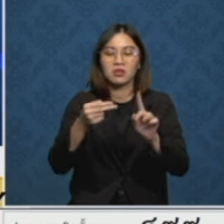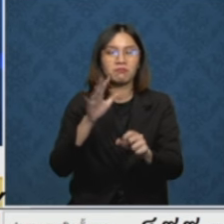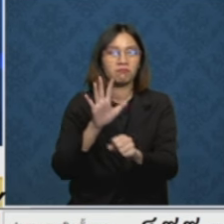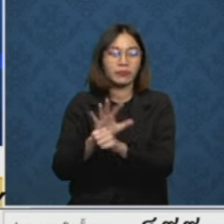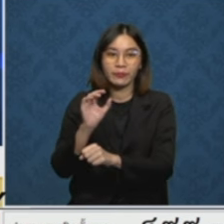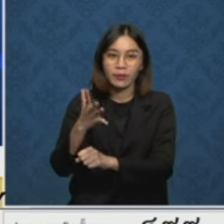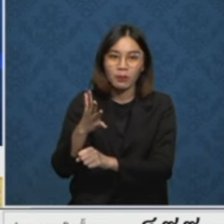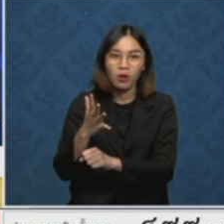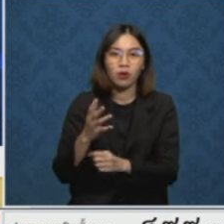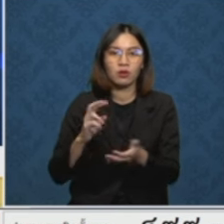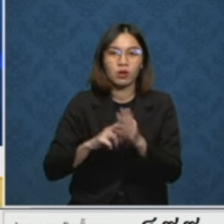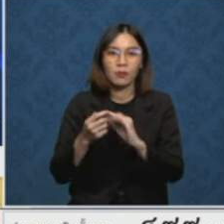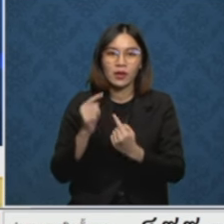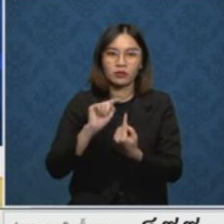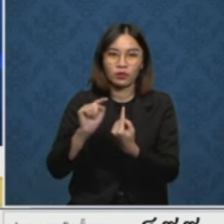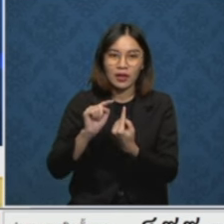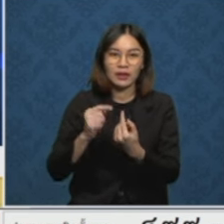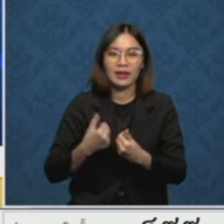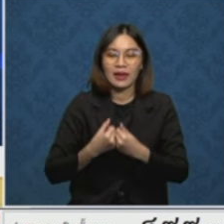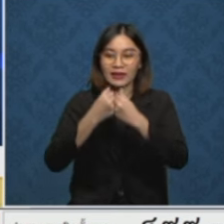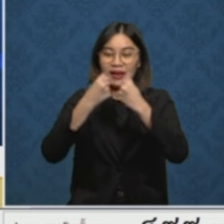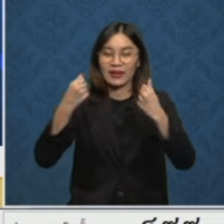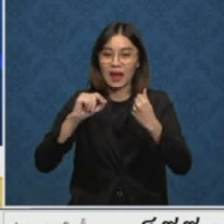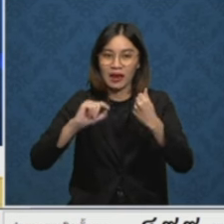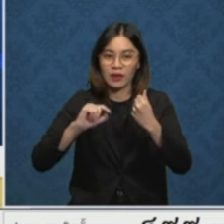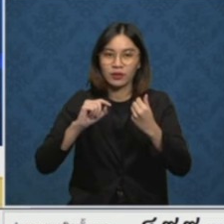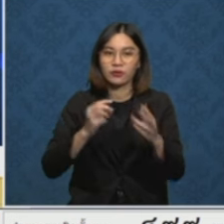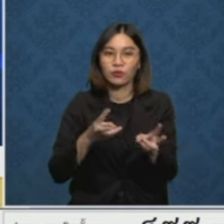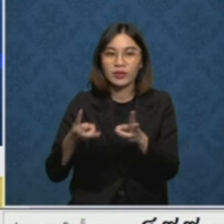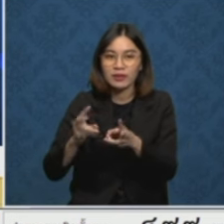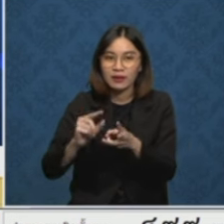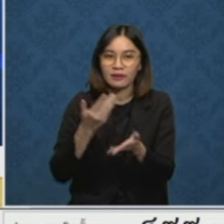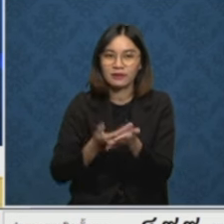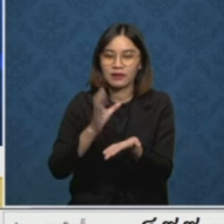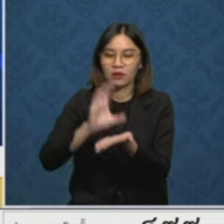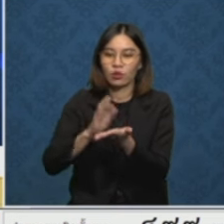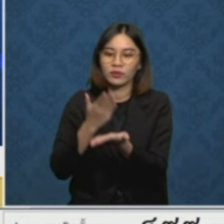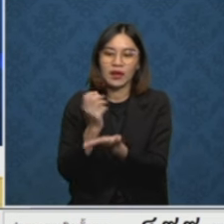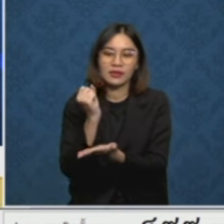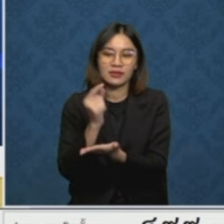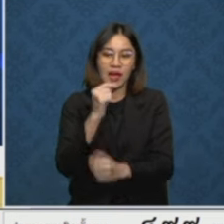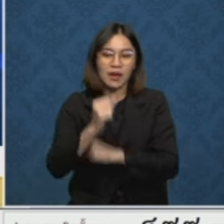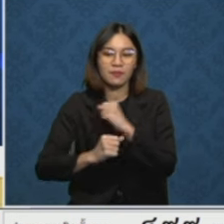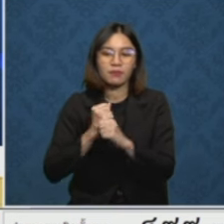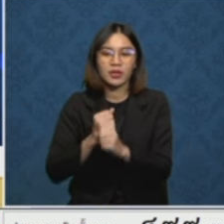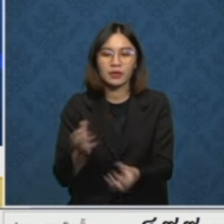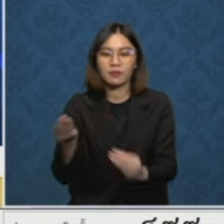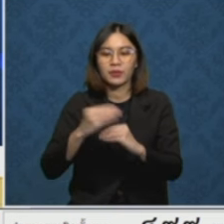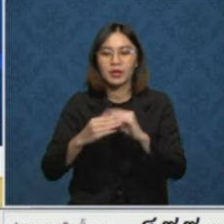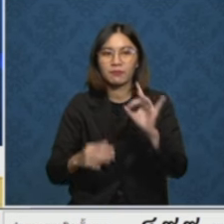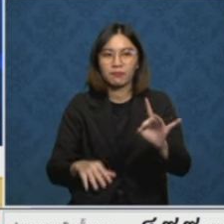ได้ก็เลยต้องมีการขยายเพดานเงินกู้โดยการขยายงบประมาณรายจ่ายประจำปีออกไปเป็น